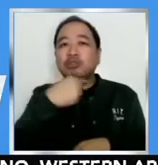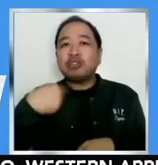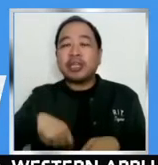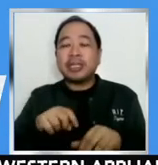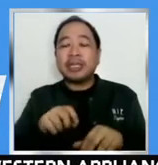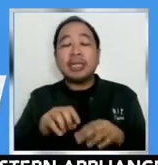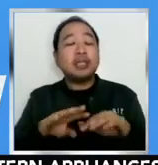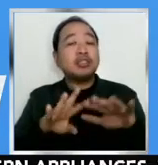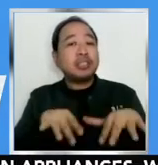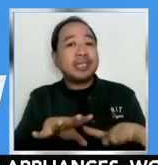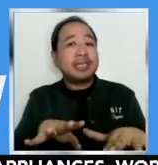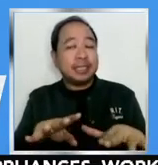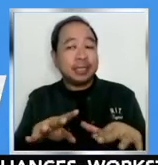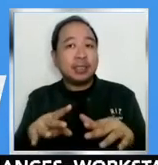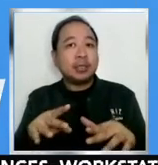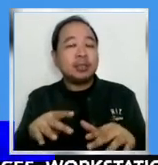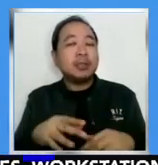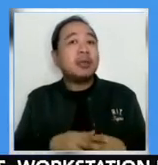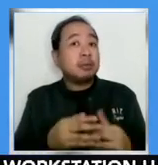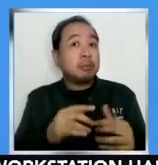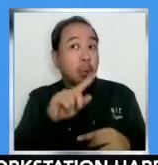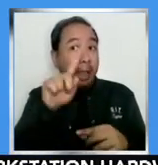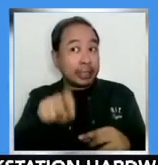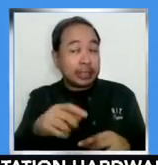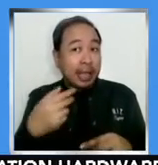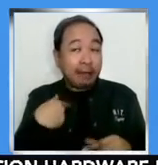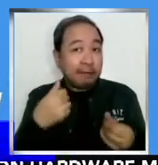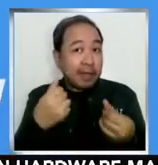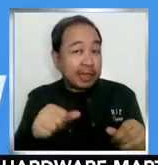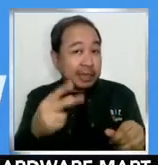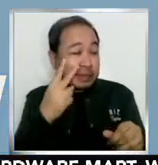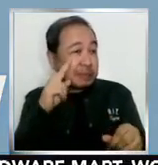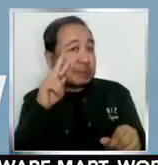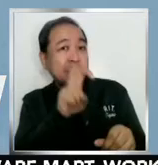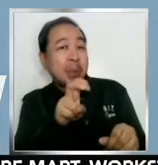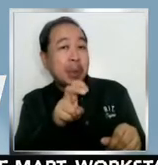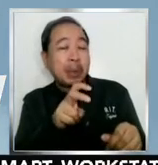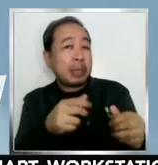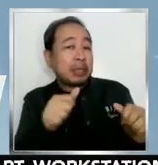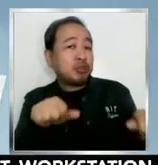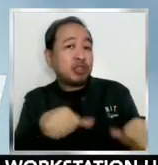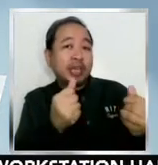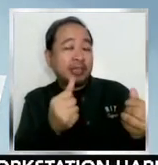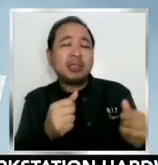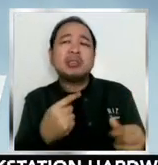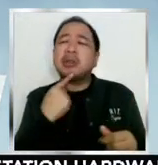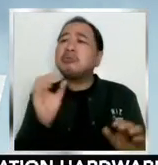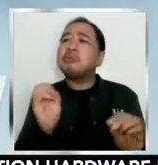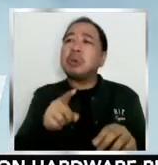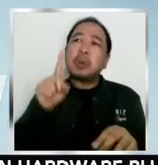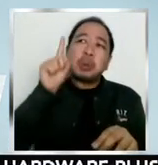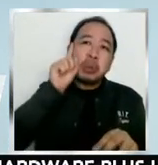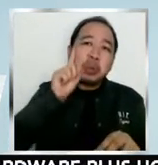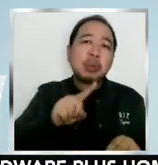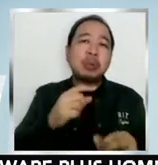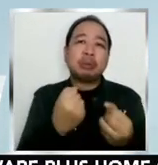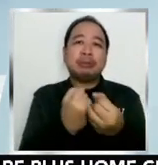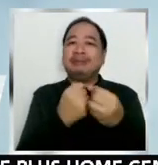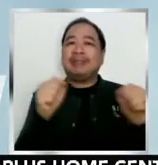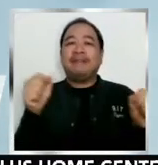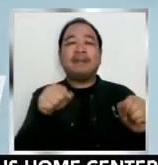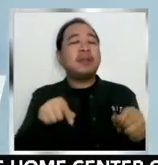mga nakuha silang radio challenge doon, sinabi ng commanding officer, naging maayos, ligtas at professional ang